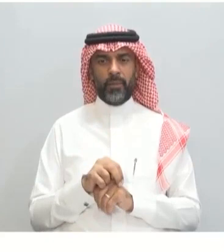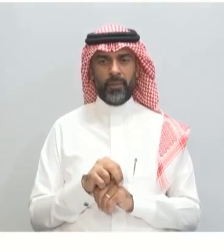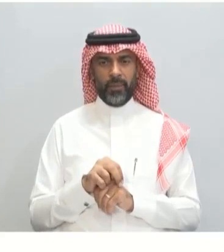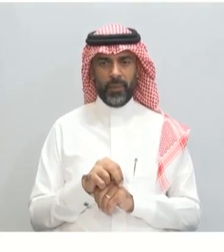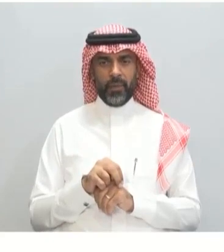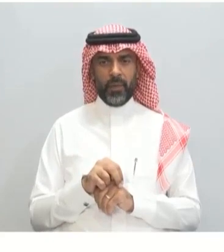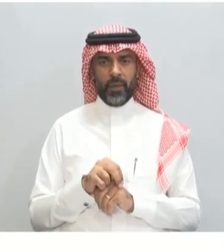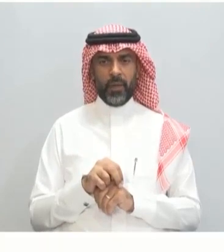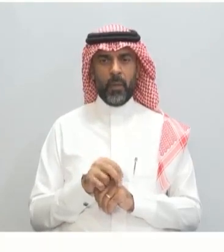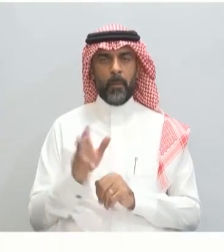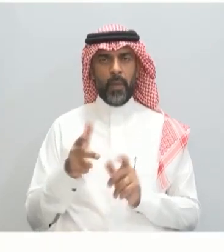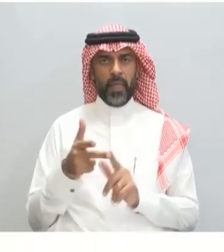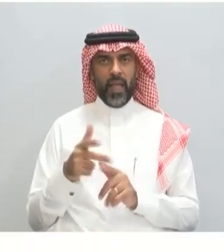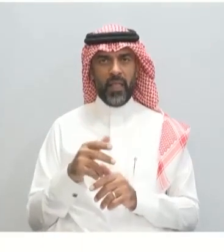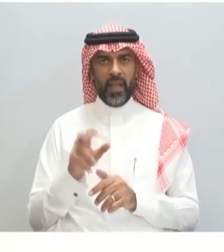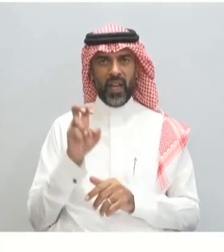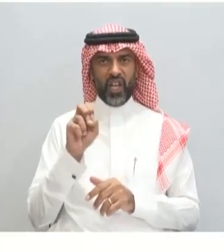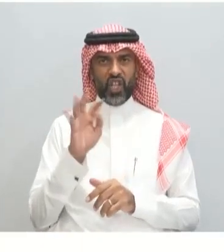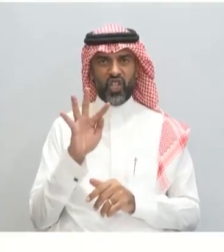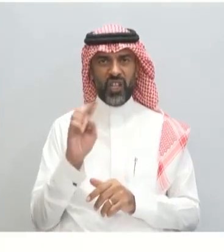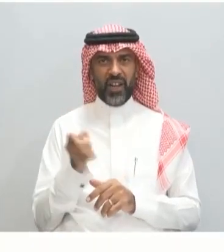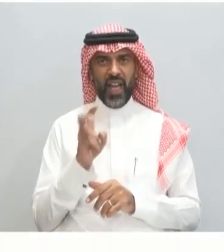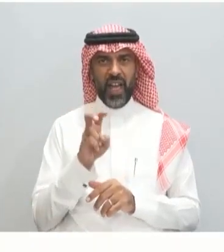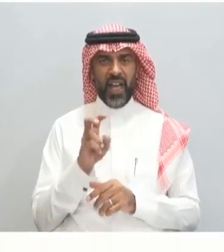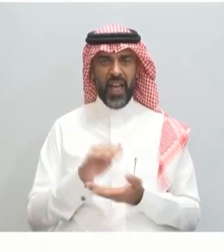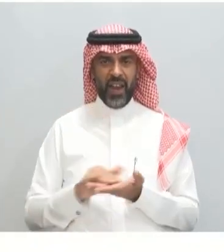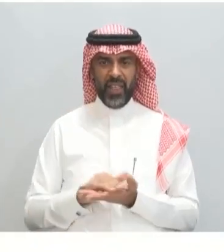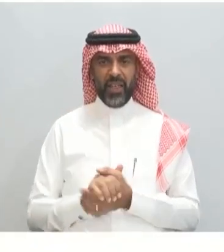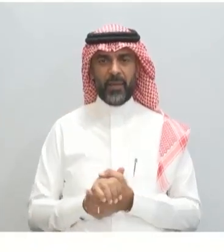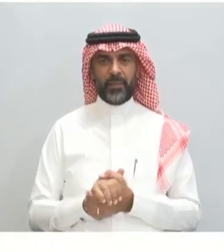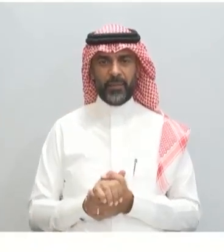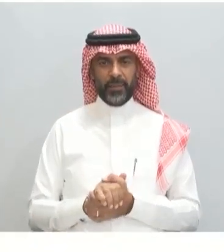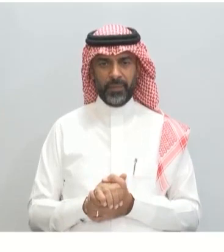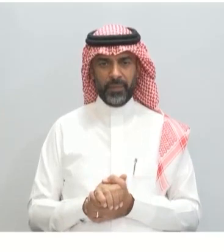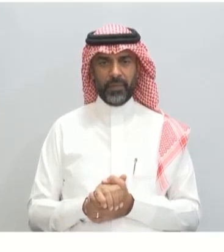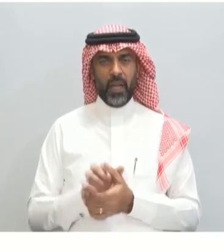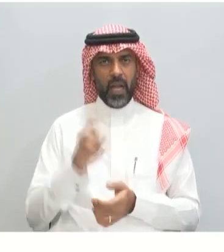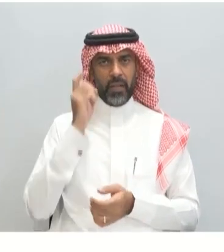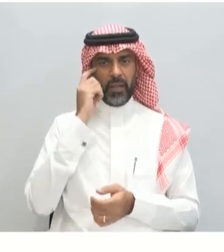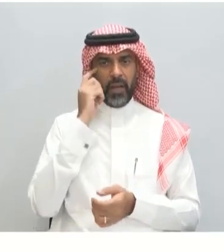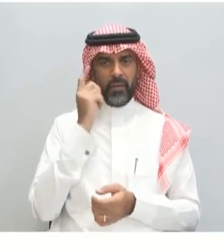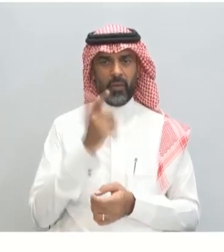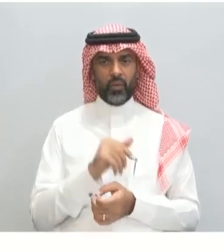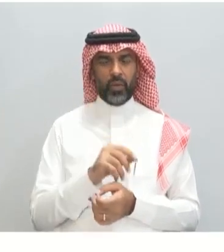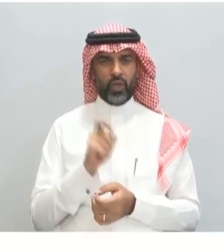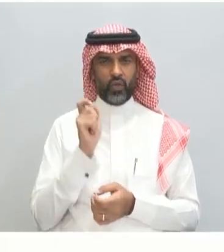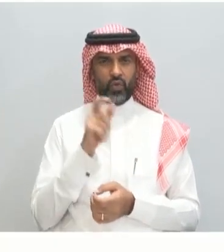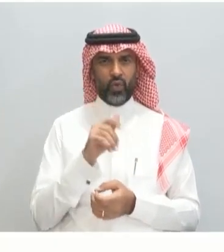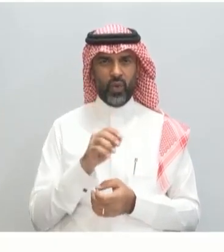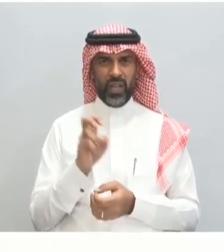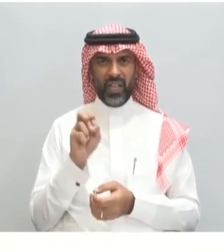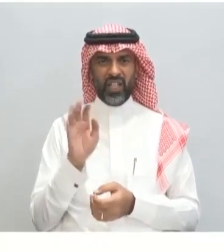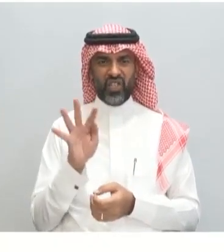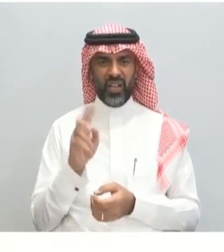الطلاب النواه ومن ثم القشره الارضيه هي الغطاء الخارجي ايضا تعرفت انا وانتم على صخور القشره